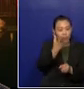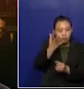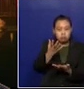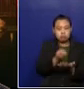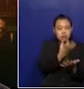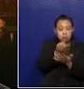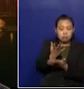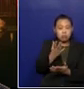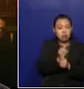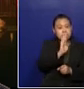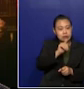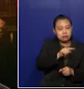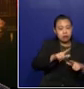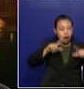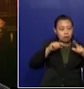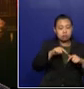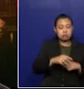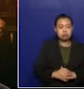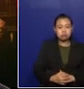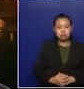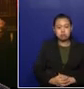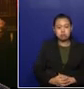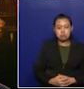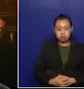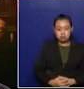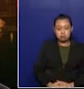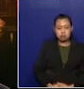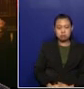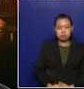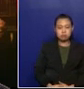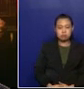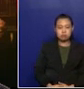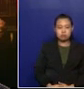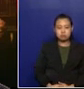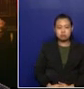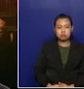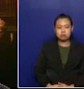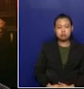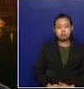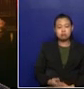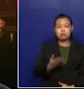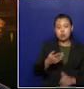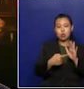ฮะท่านไปดูแผ่นต่อไปว่าจริงหรือไม่จริงครับนี่ไงฮะ